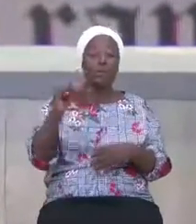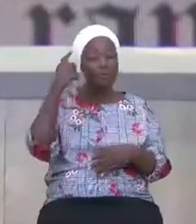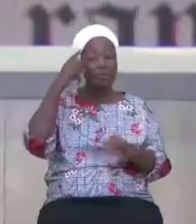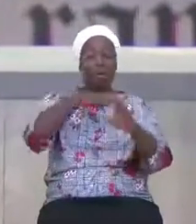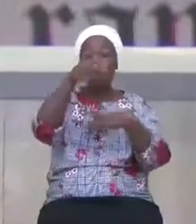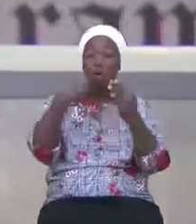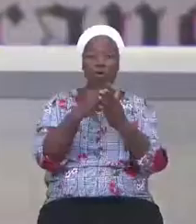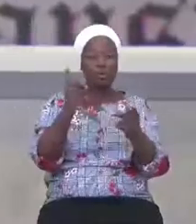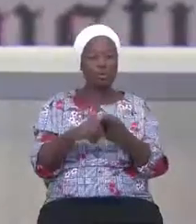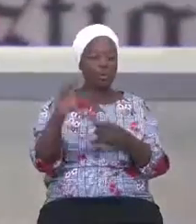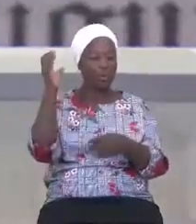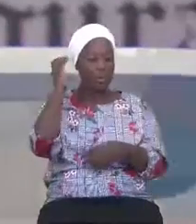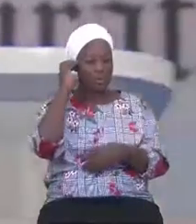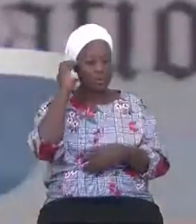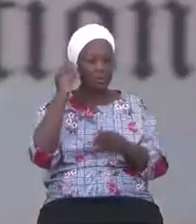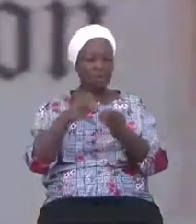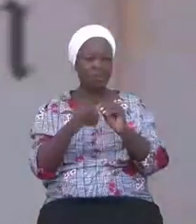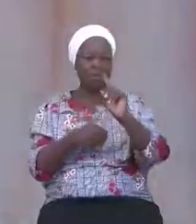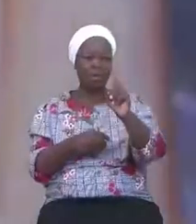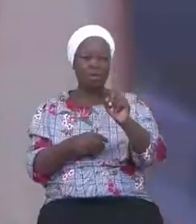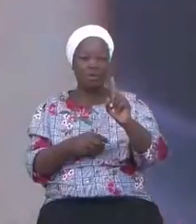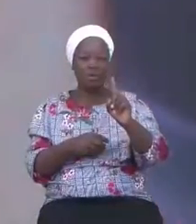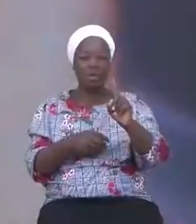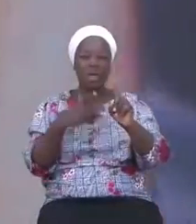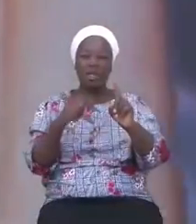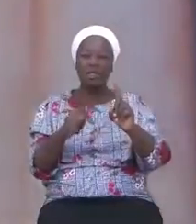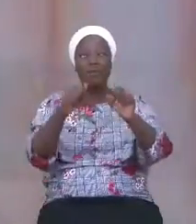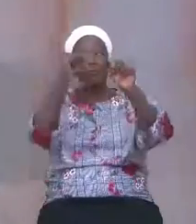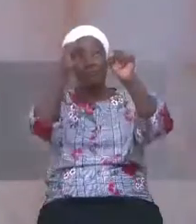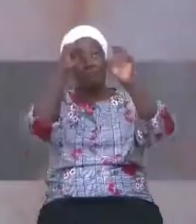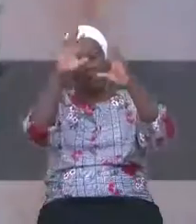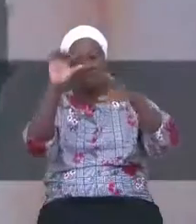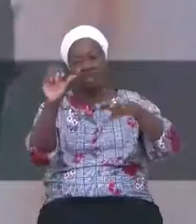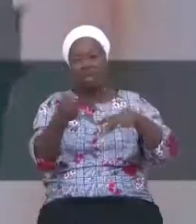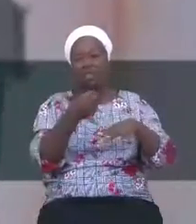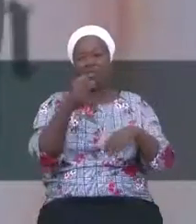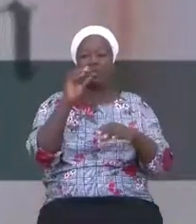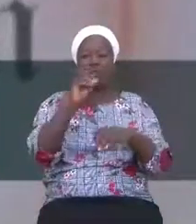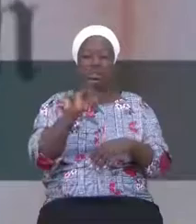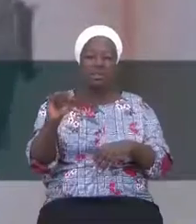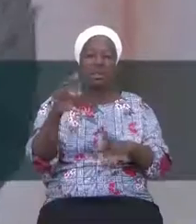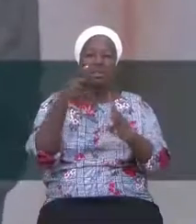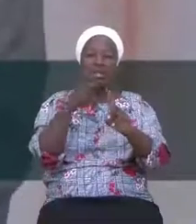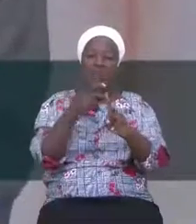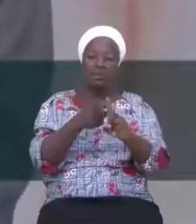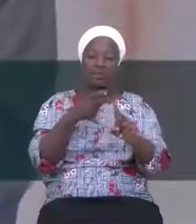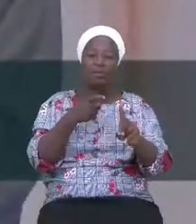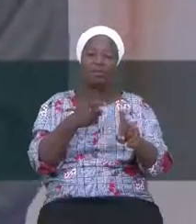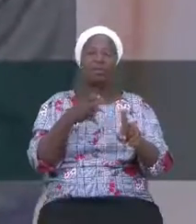tous l'entendent. Voyons le premier élément, le message du Père venant du ciel.